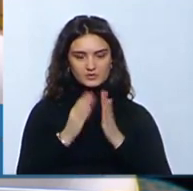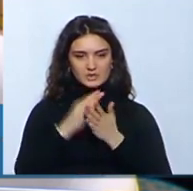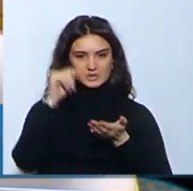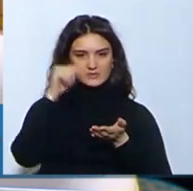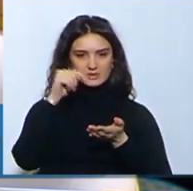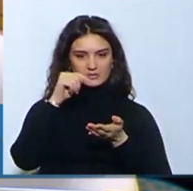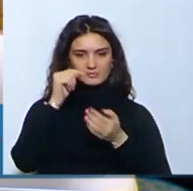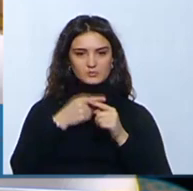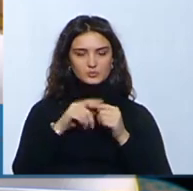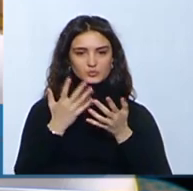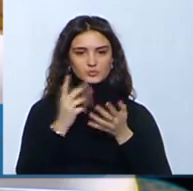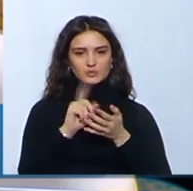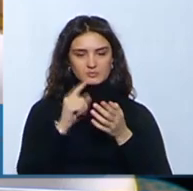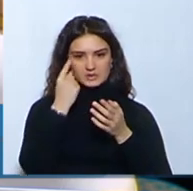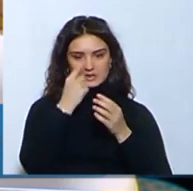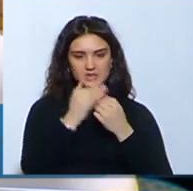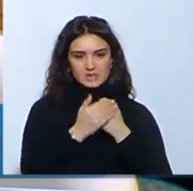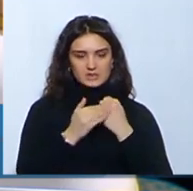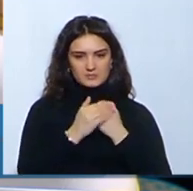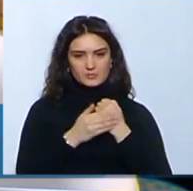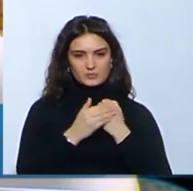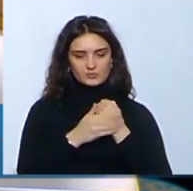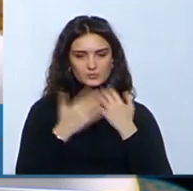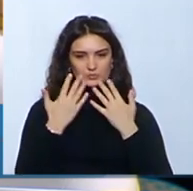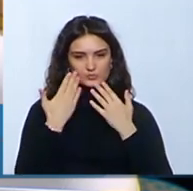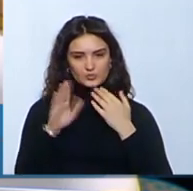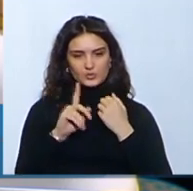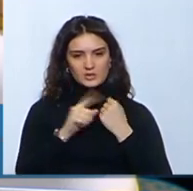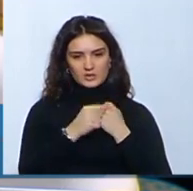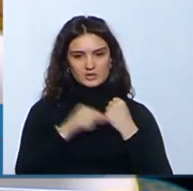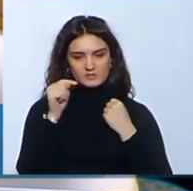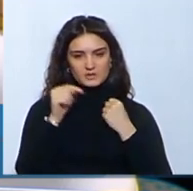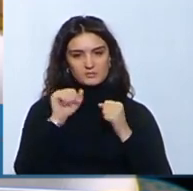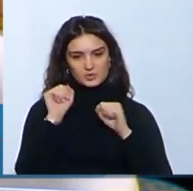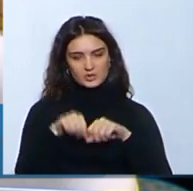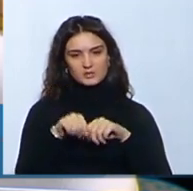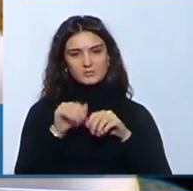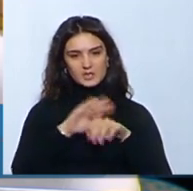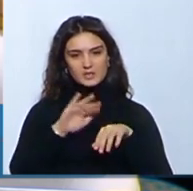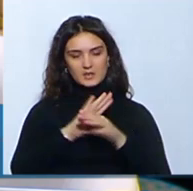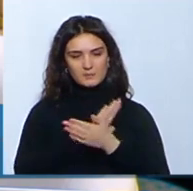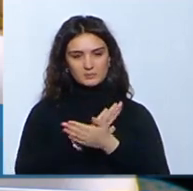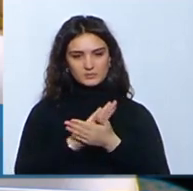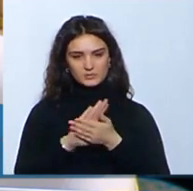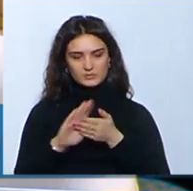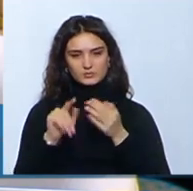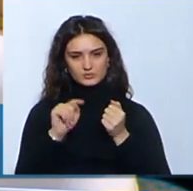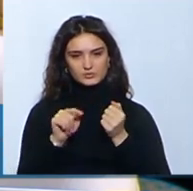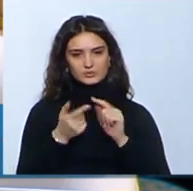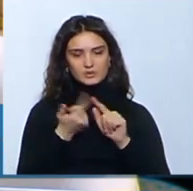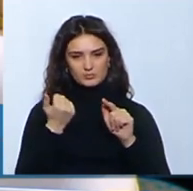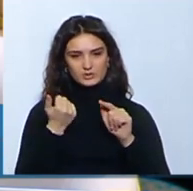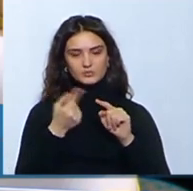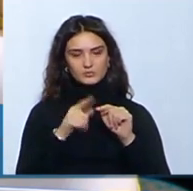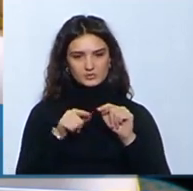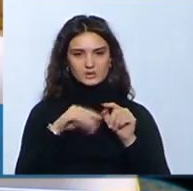წვეთები, რომელიც თუ რაიმე ზედაპირული, ვთქვათ, უცხო სხეულია, რომელიც წვეთება შეიძლება გამორეცხოს და კონიუნქტივალური პარკიდან გამოიტანოს,